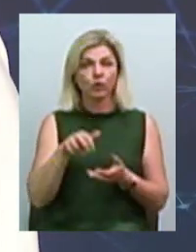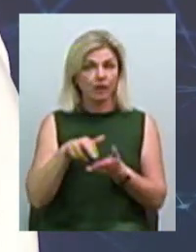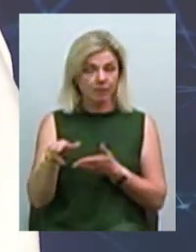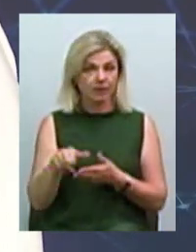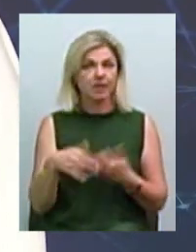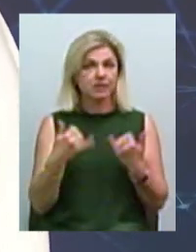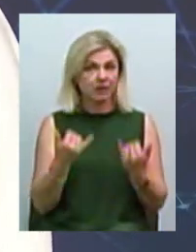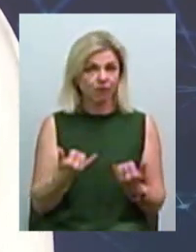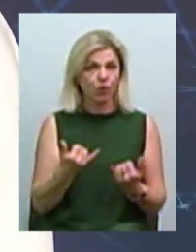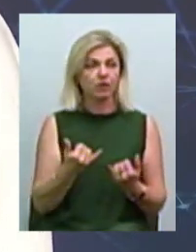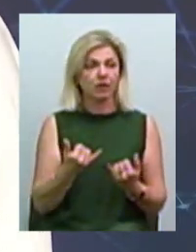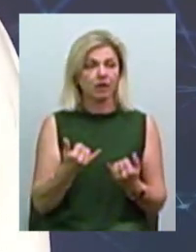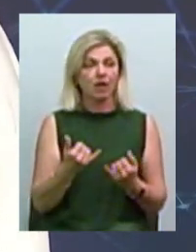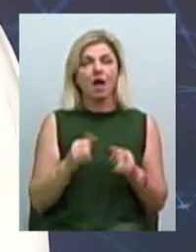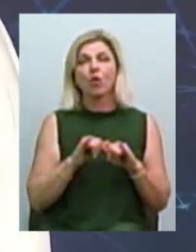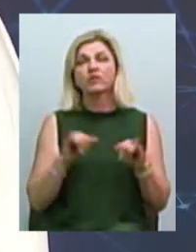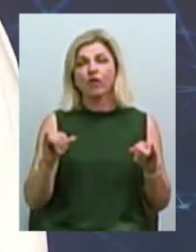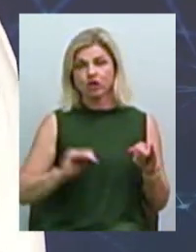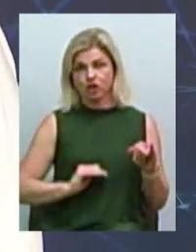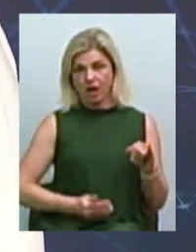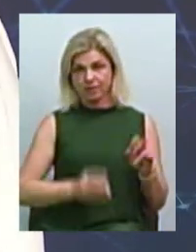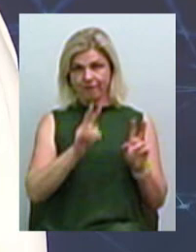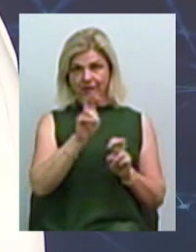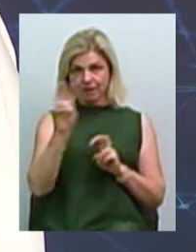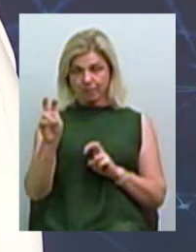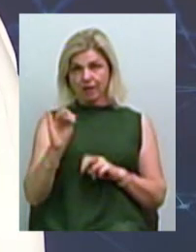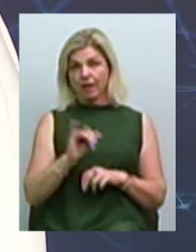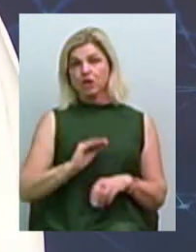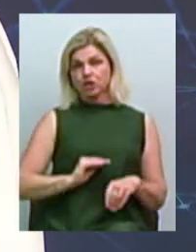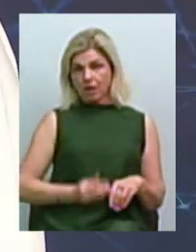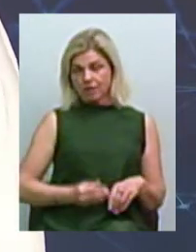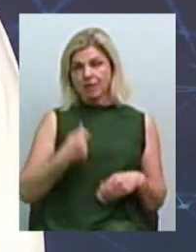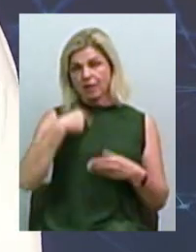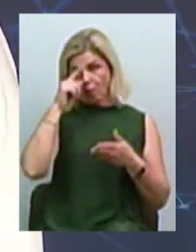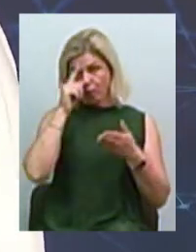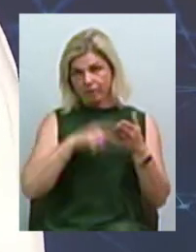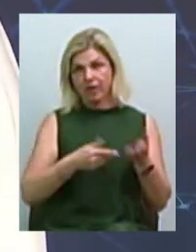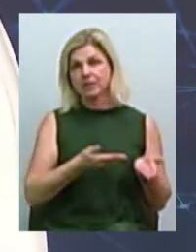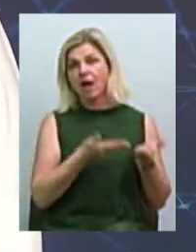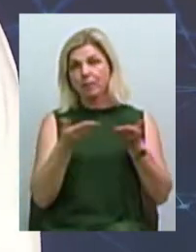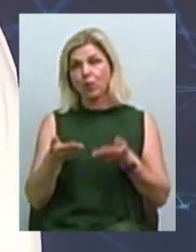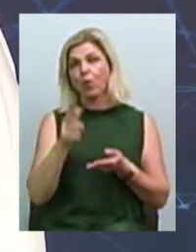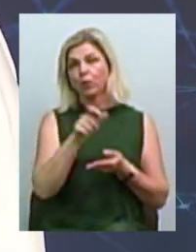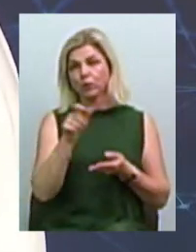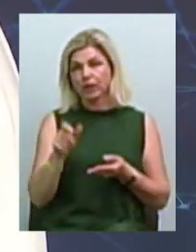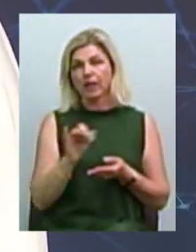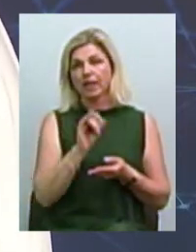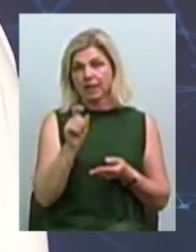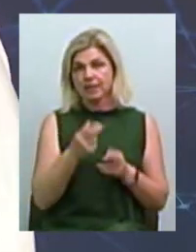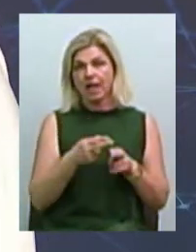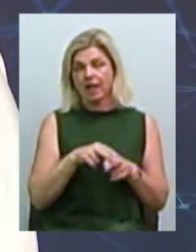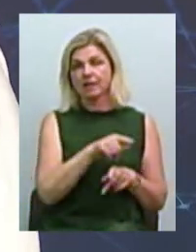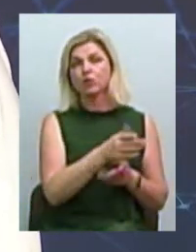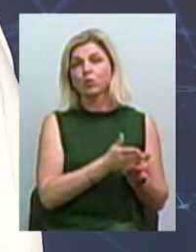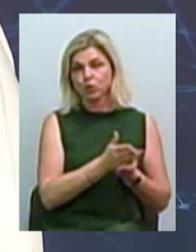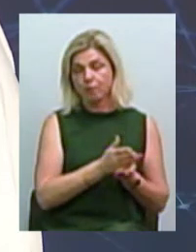на сьогоднішній день розвиваються приватні компанії, і приватні компанії, я впевнений і знаю, запрошують людей з облавтодорів, райавтодорів працювати.